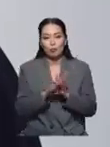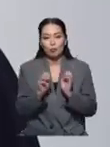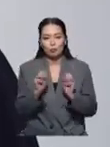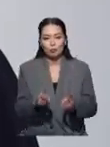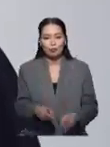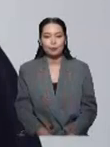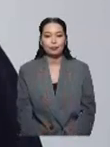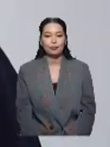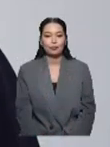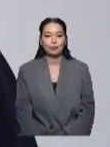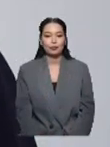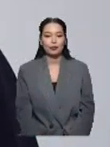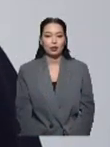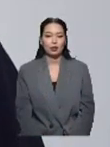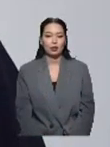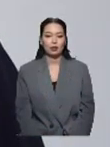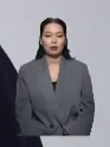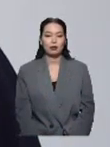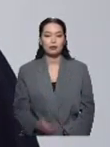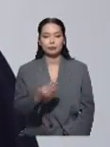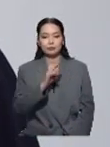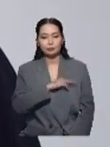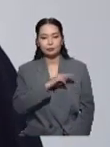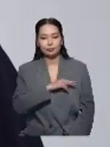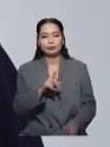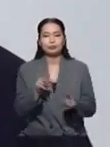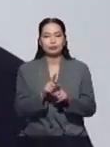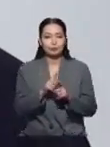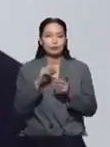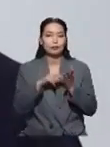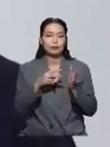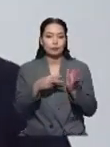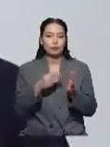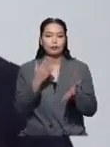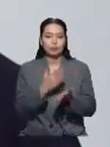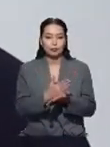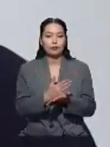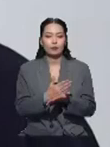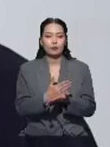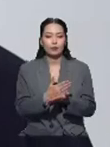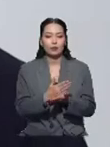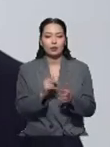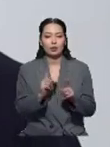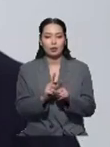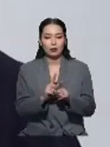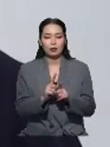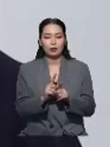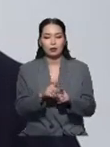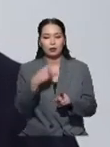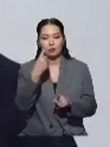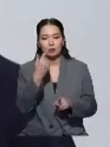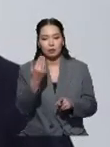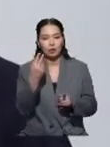принципе, работа с атомными реакторами для нас совсем не новая. Мы 13 проектов смотрели, из них выбрали 4